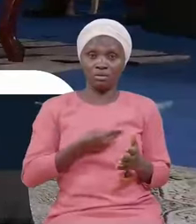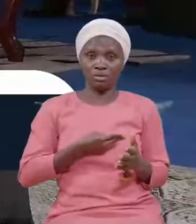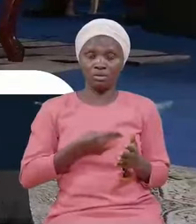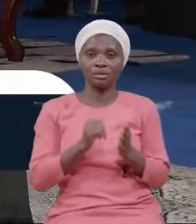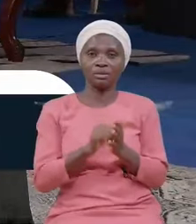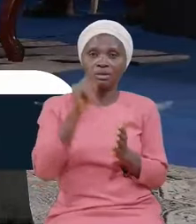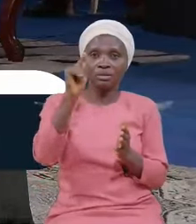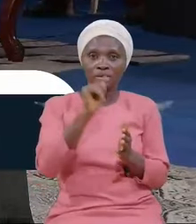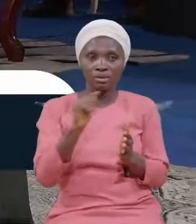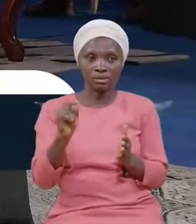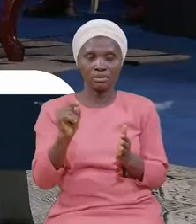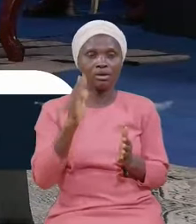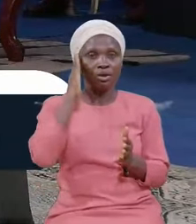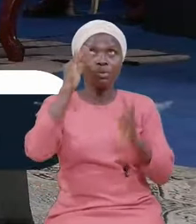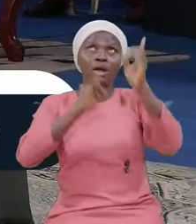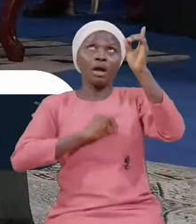Verset 12 nous dit,